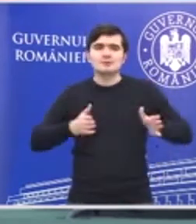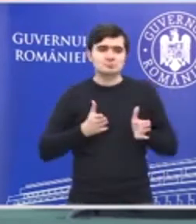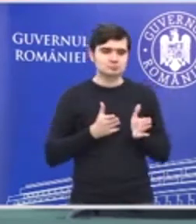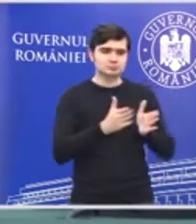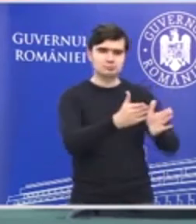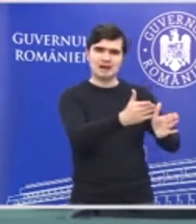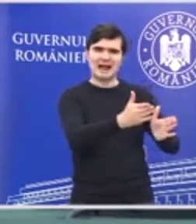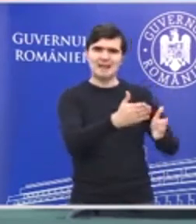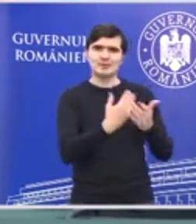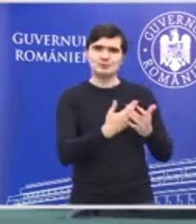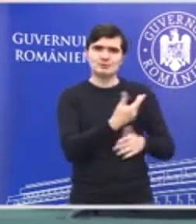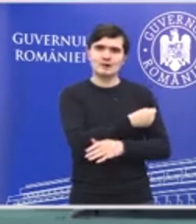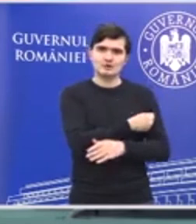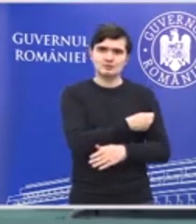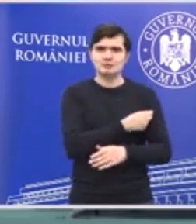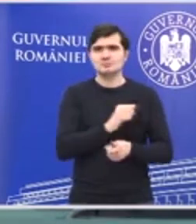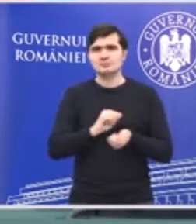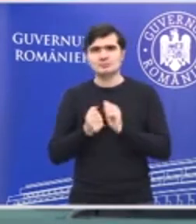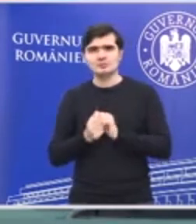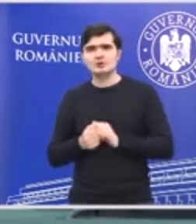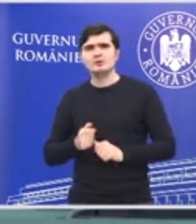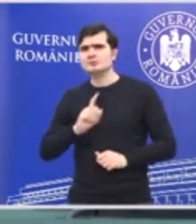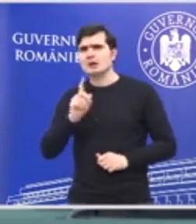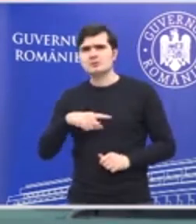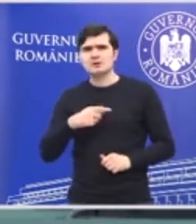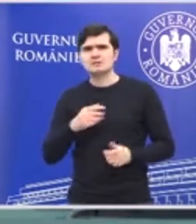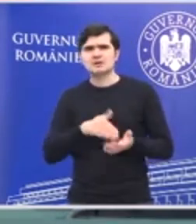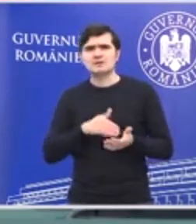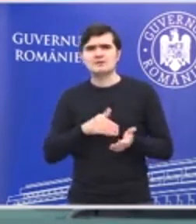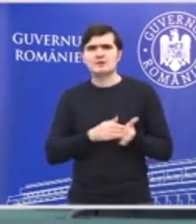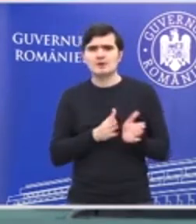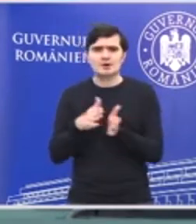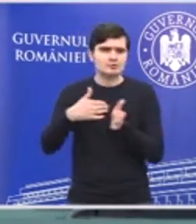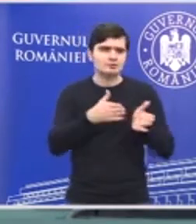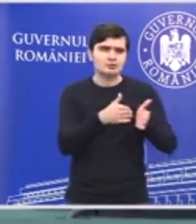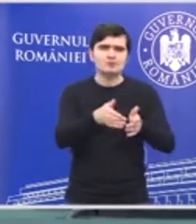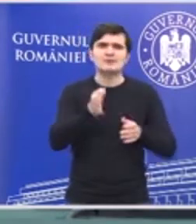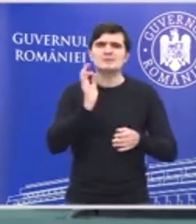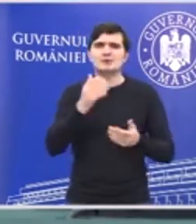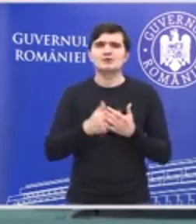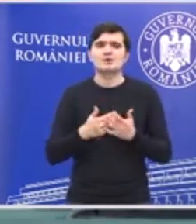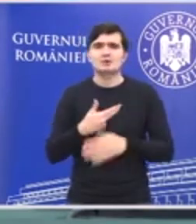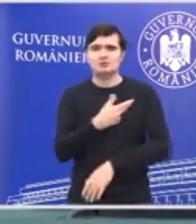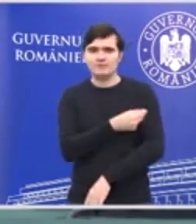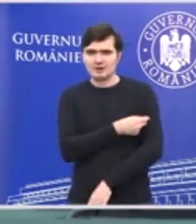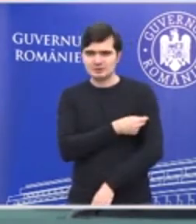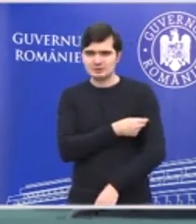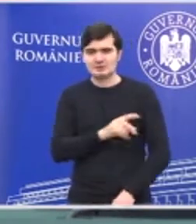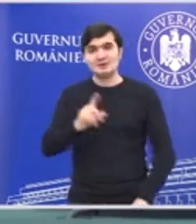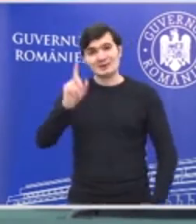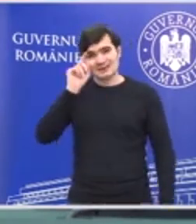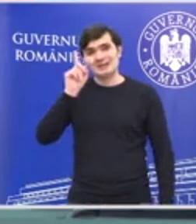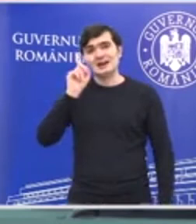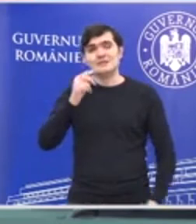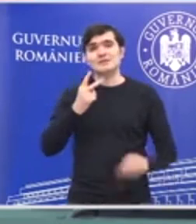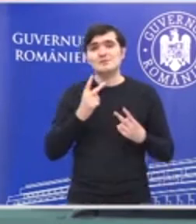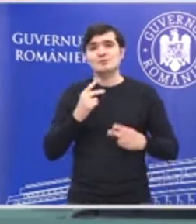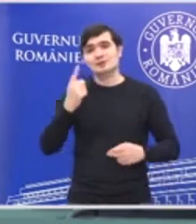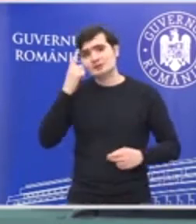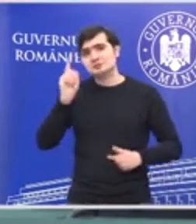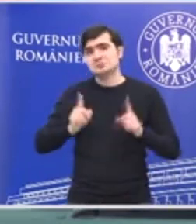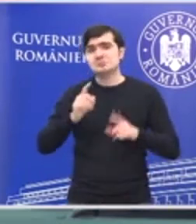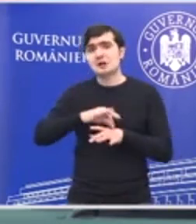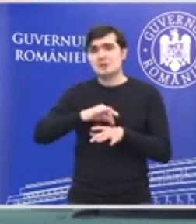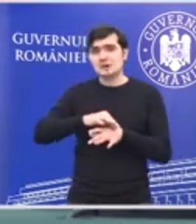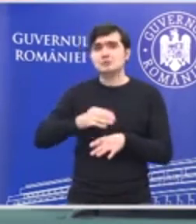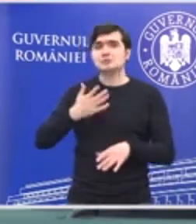pentru vaccin. Nu este nevoie de un circuit special pentru vaccin. Cred că ar fi fost important să știm dacă este unul dintre medicii care au